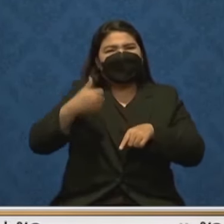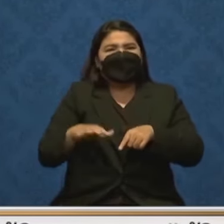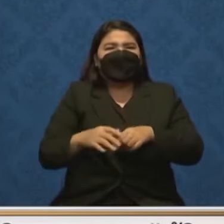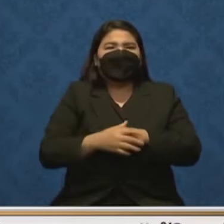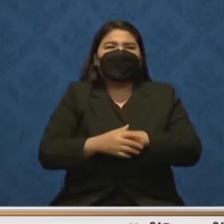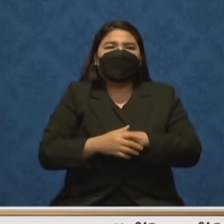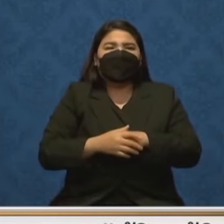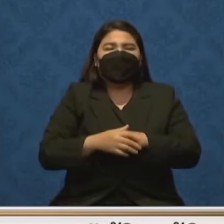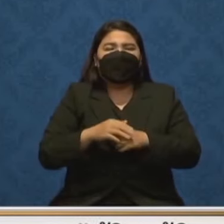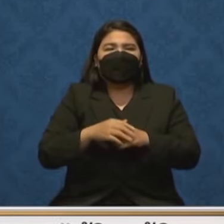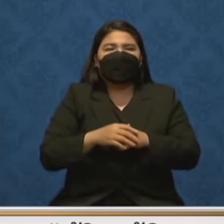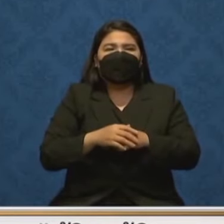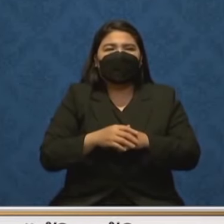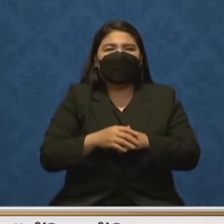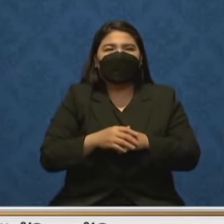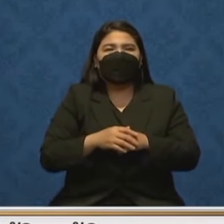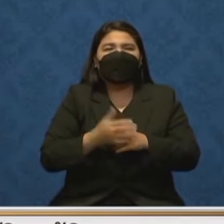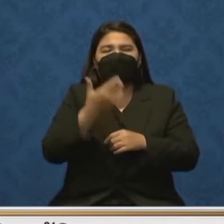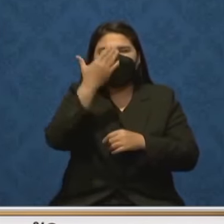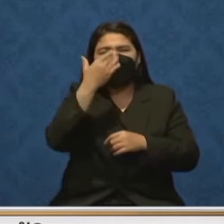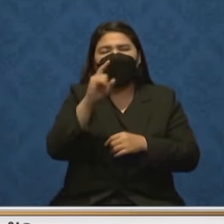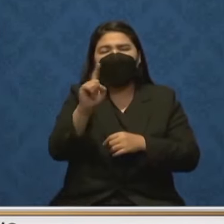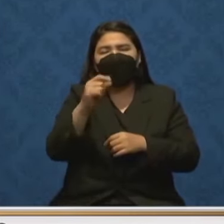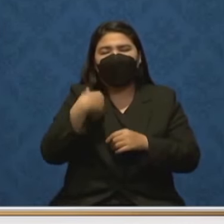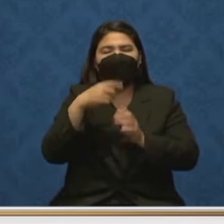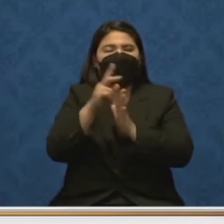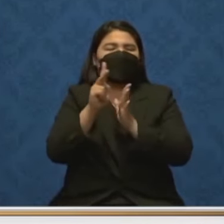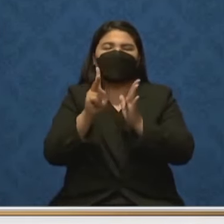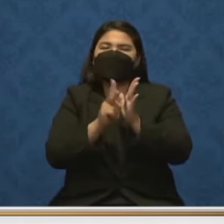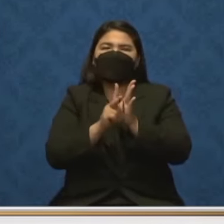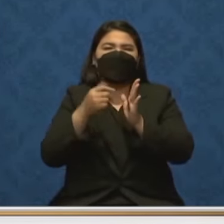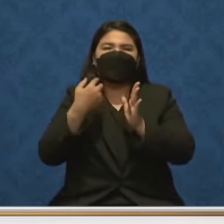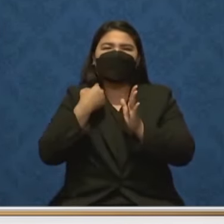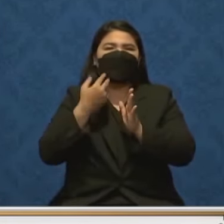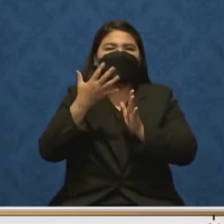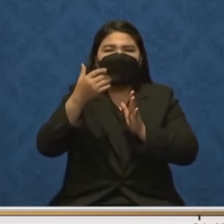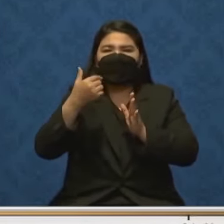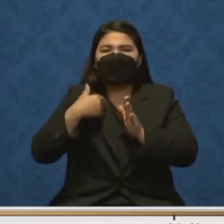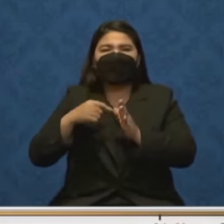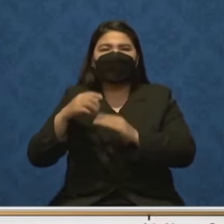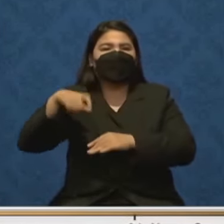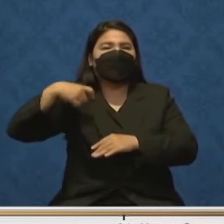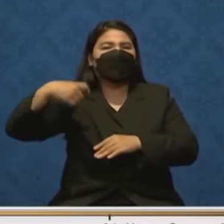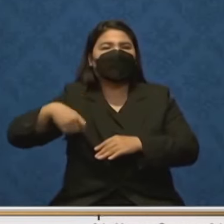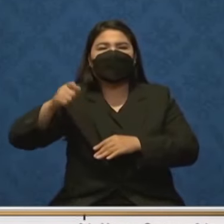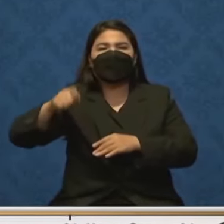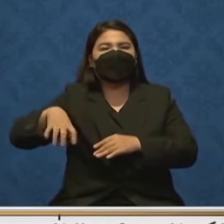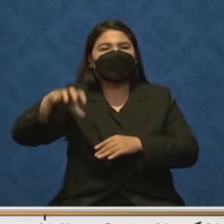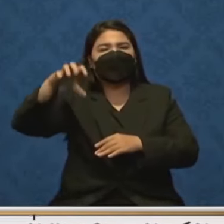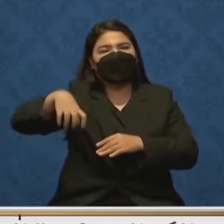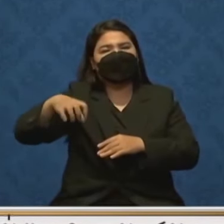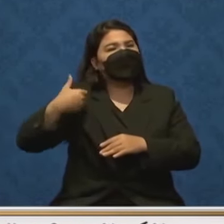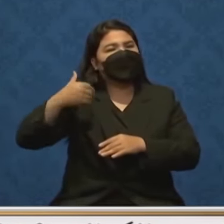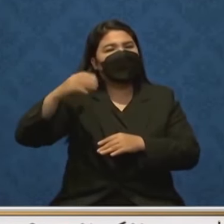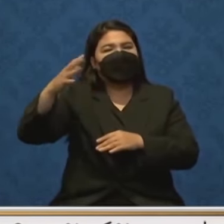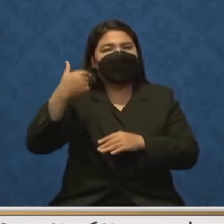ลึกค่ะเพราะว่ากฎหมายไม่เป็นกฎหมายศาลไม่เป็นศาลและองค์กรอิสระถูกครอบ